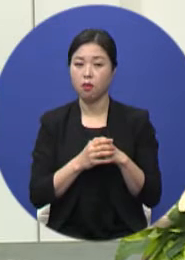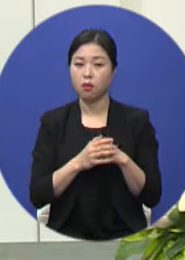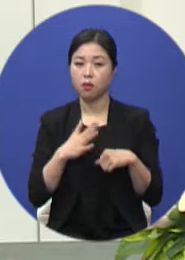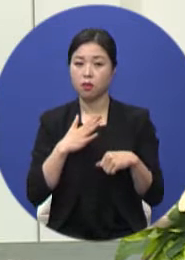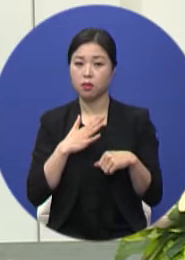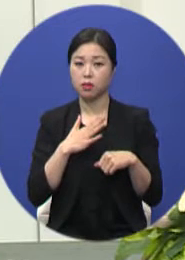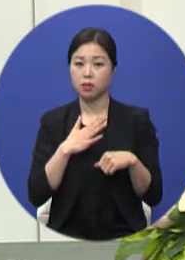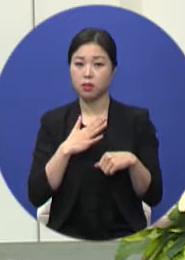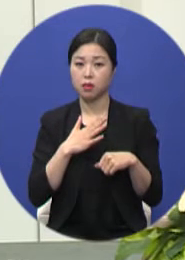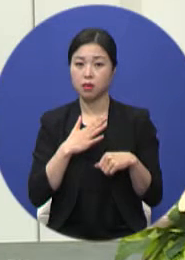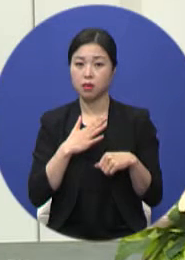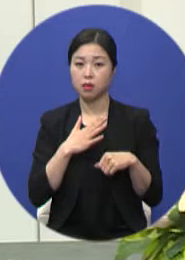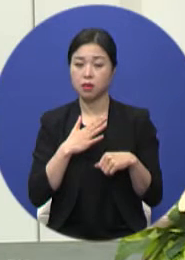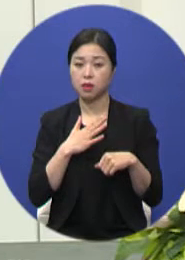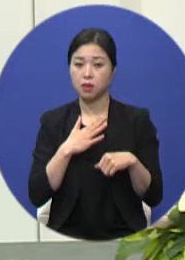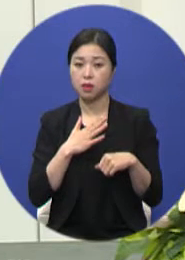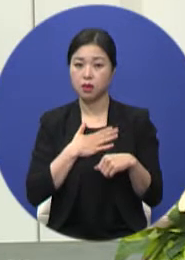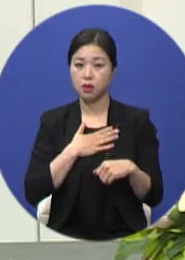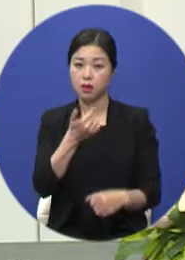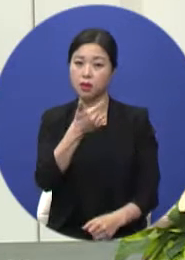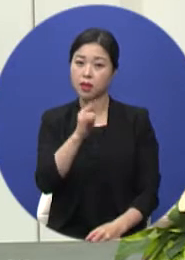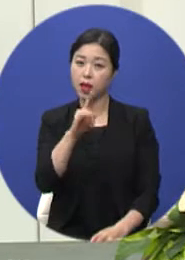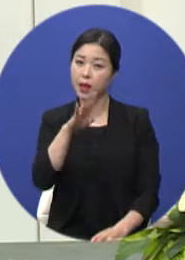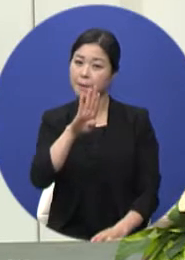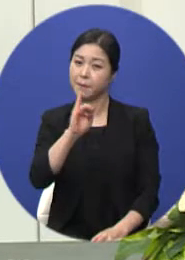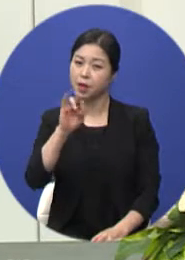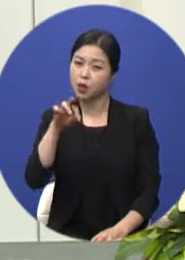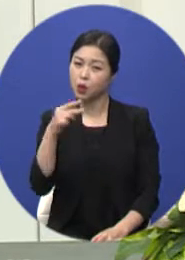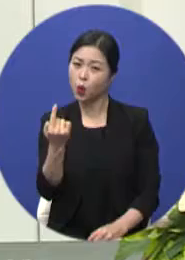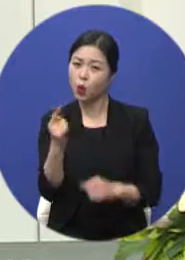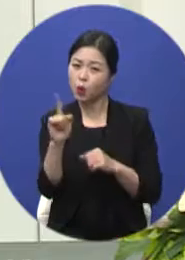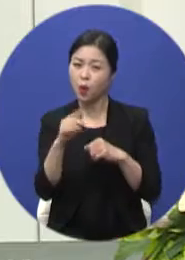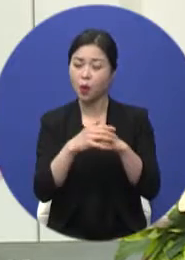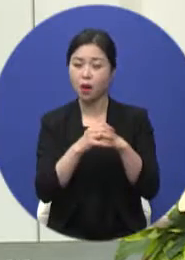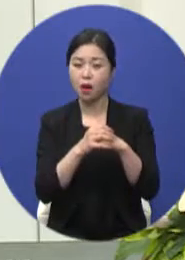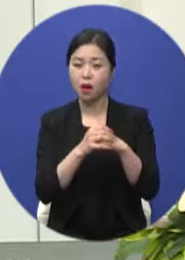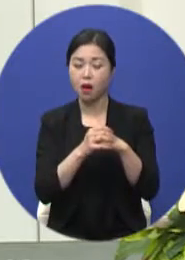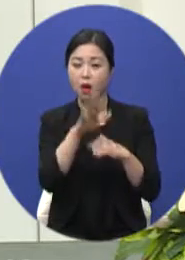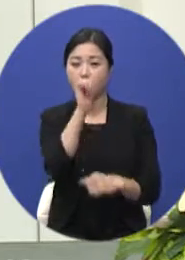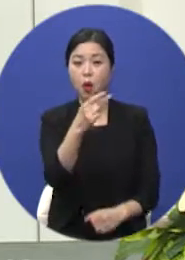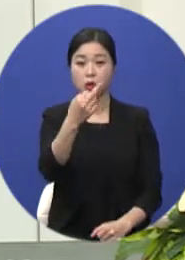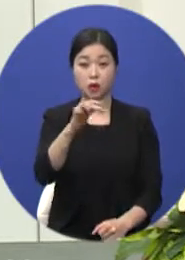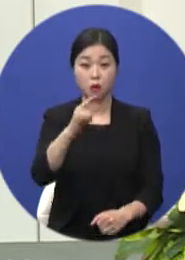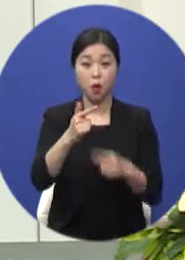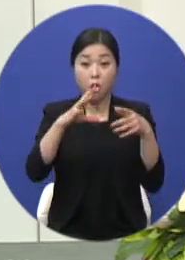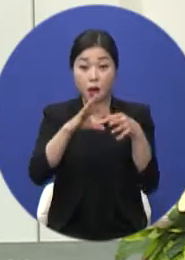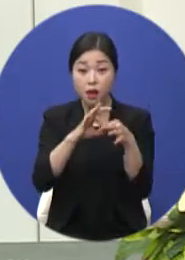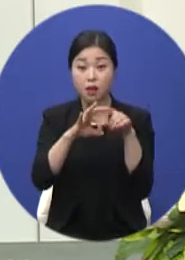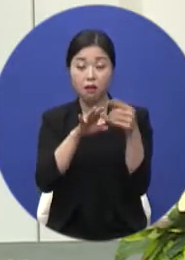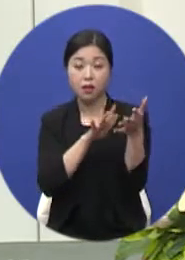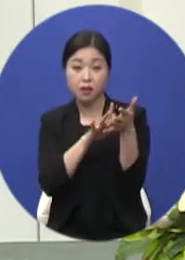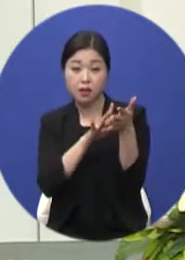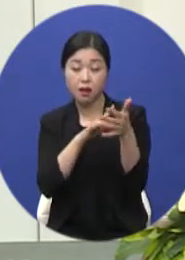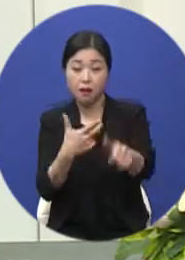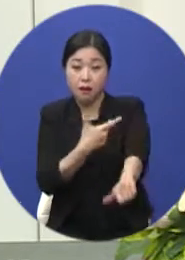뭐 내비도든 뭐 내비도든 간에 그런 뭐 호르몬 처치나 그런 걸 받아보신 적